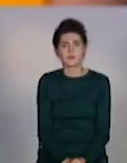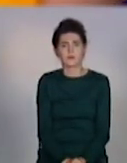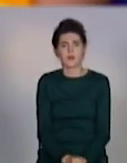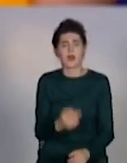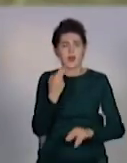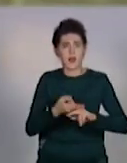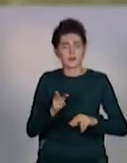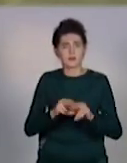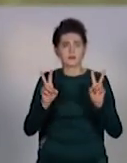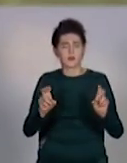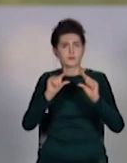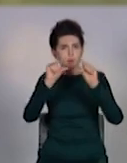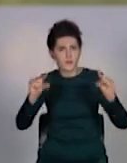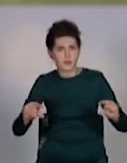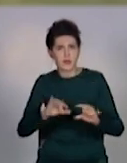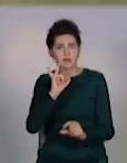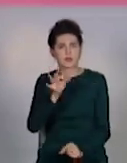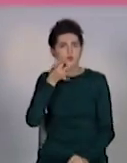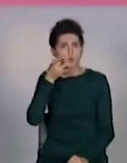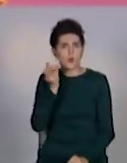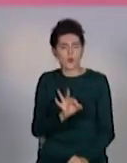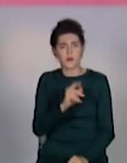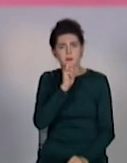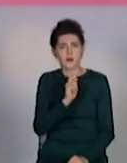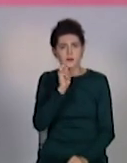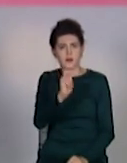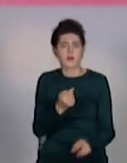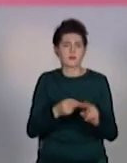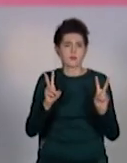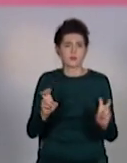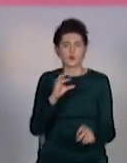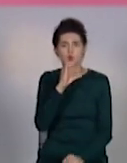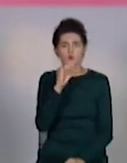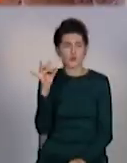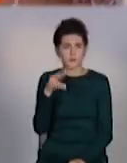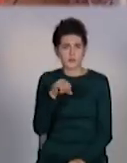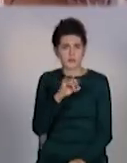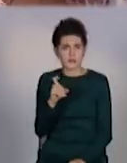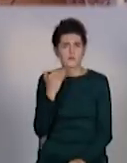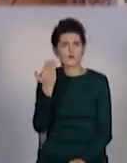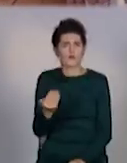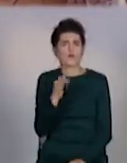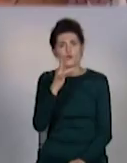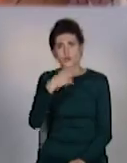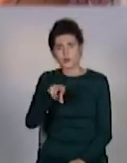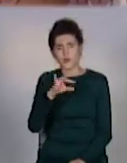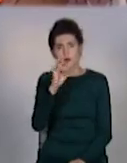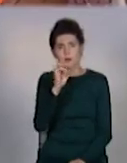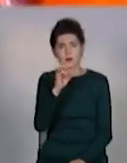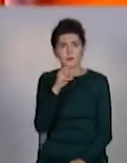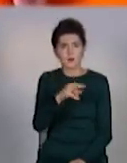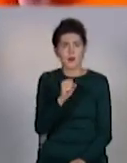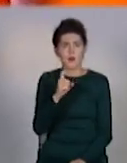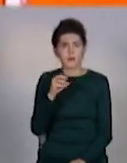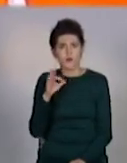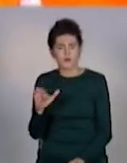Це і фоторамка, і солодкий подарунок одночасно. Такий цього року сюрприз від фонду Ріната Ахметова. А ще дітям подарували знаряддя